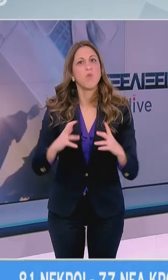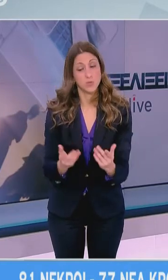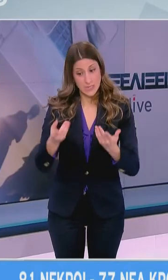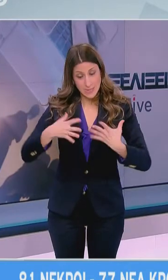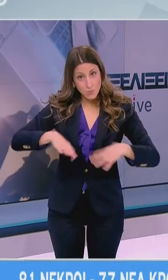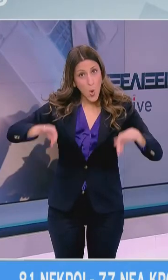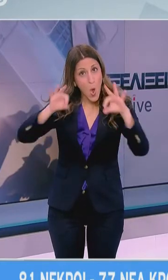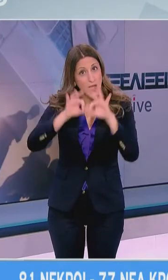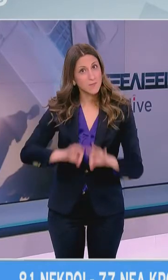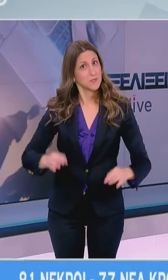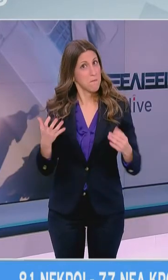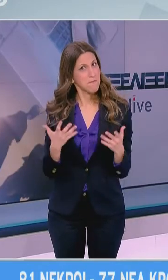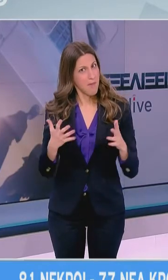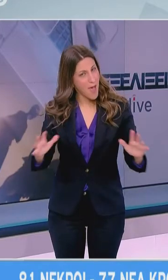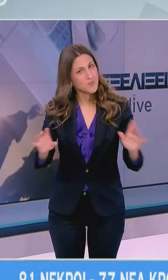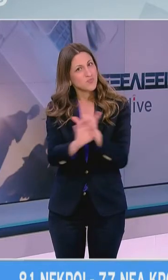η προετοιμασία και